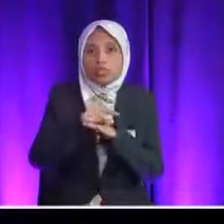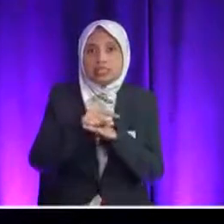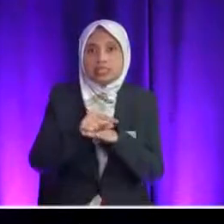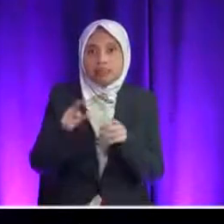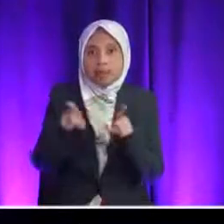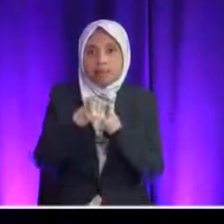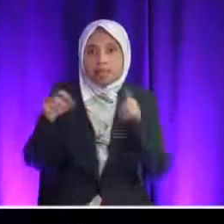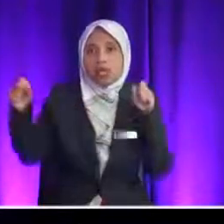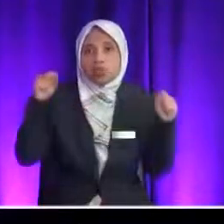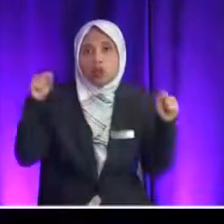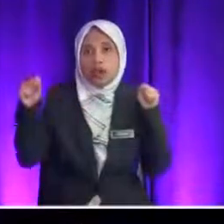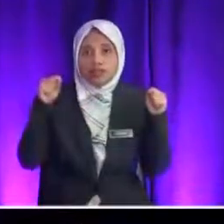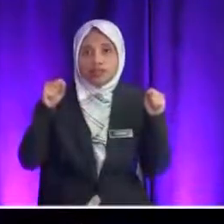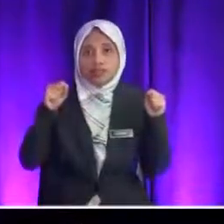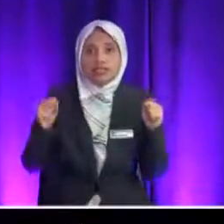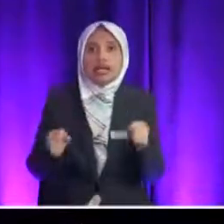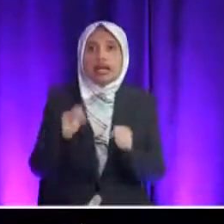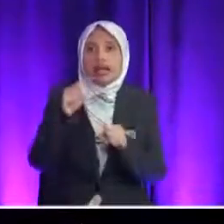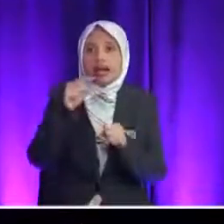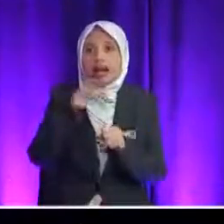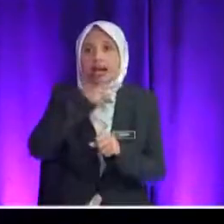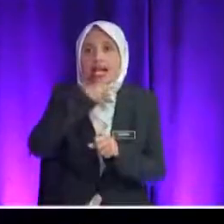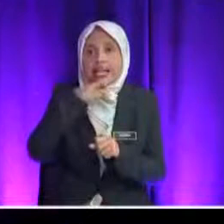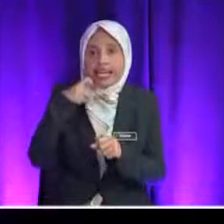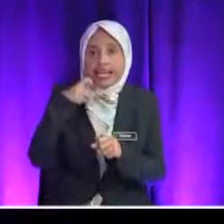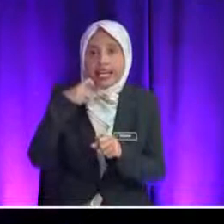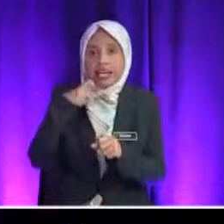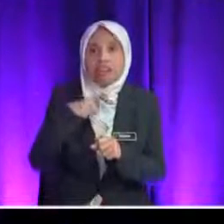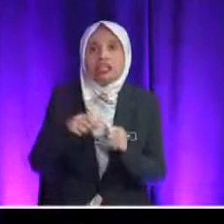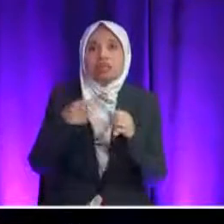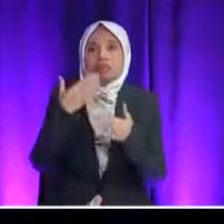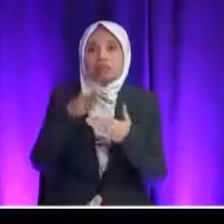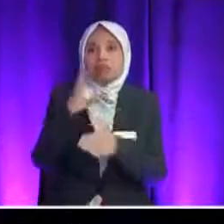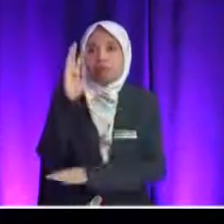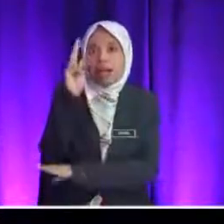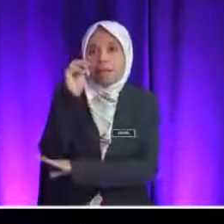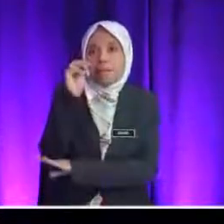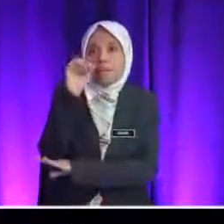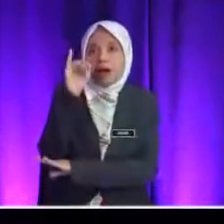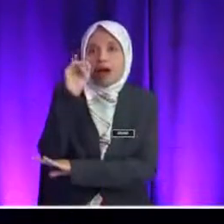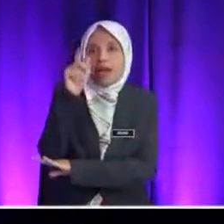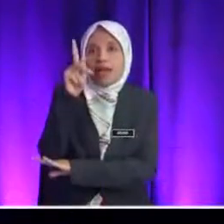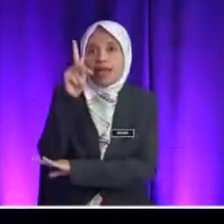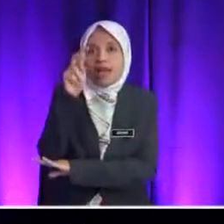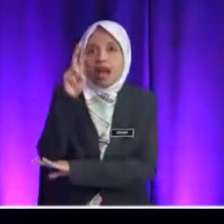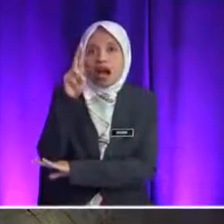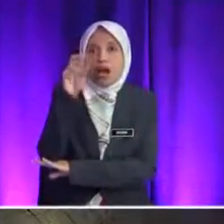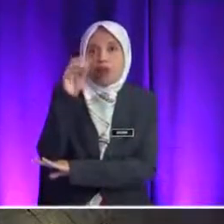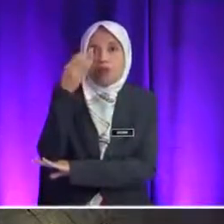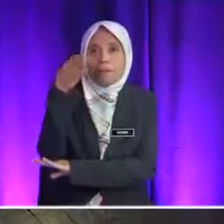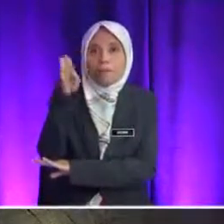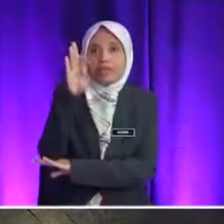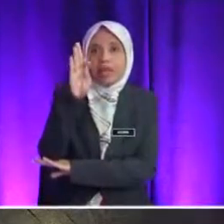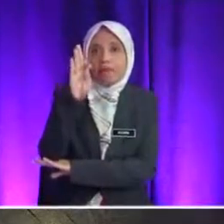juga sama Oke pertama kita buka aib Hai hehe saya